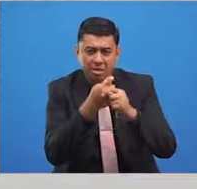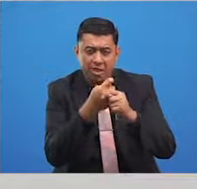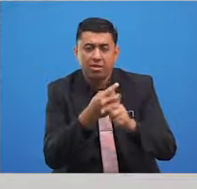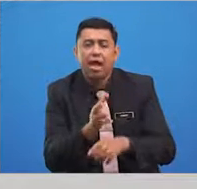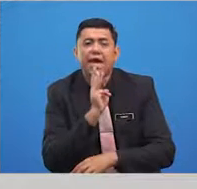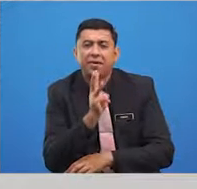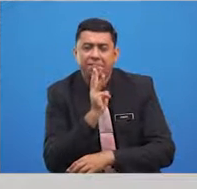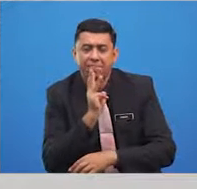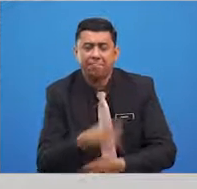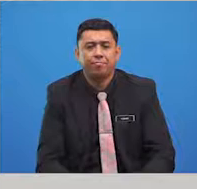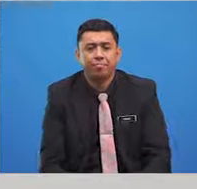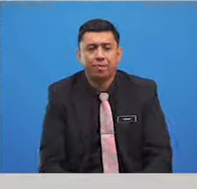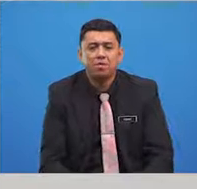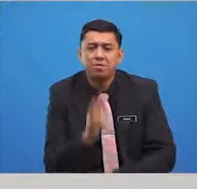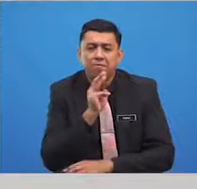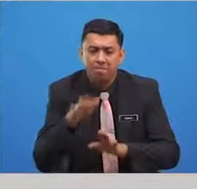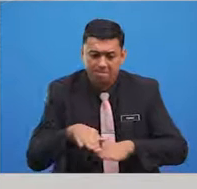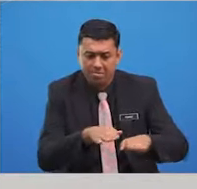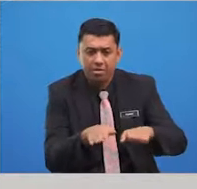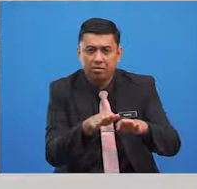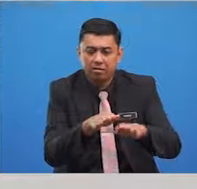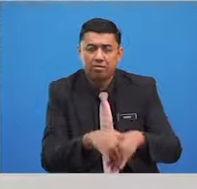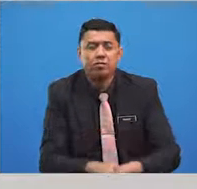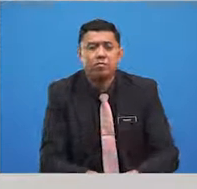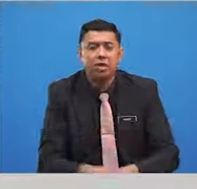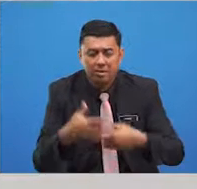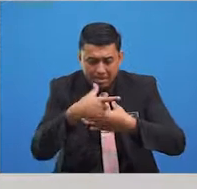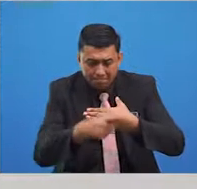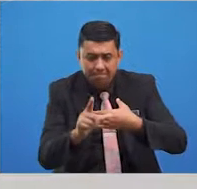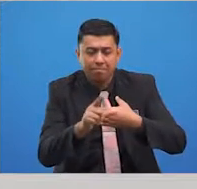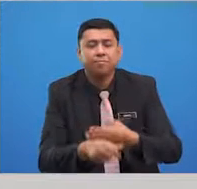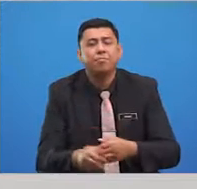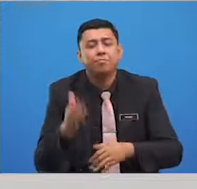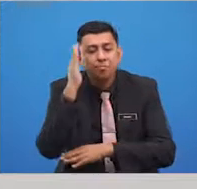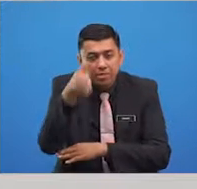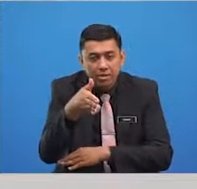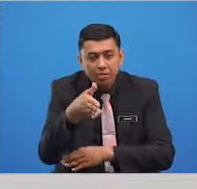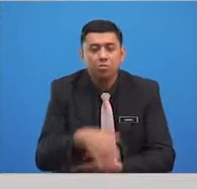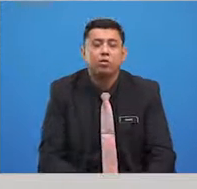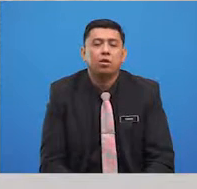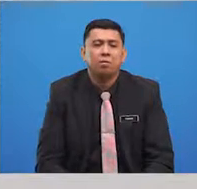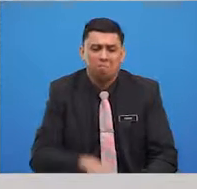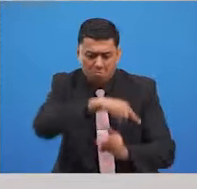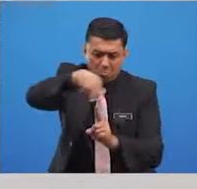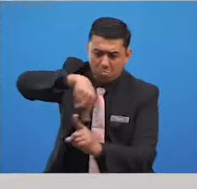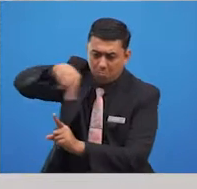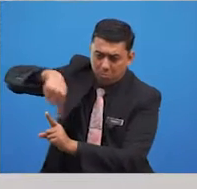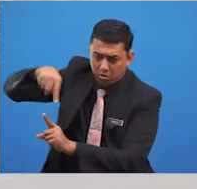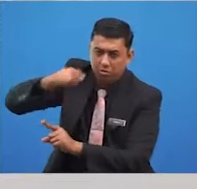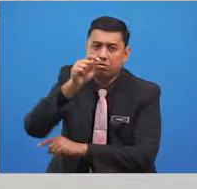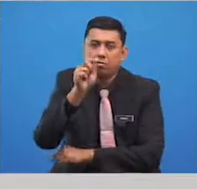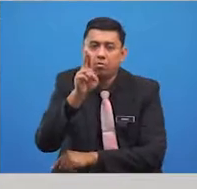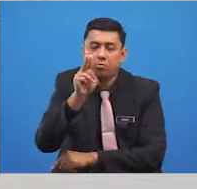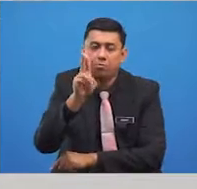air. Air sungai yang diempang apabila dilepaskan akan memutarkan turbin